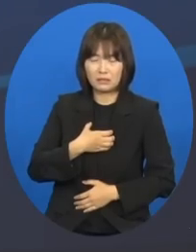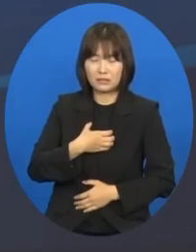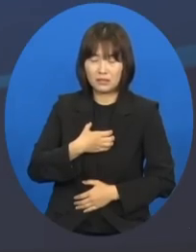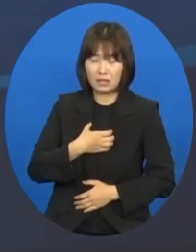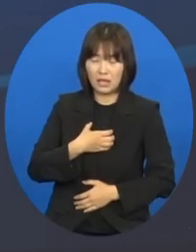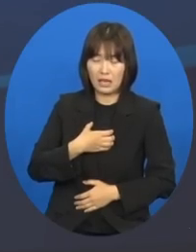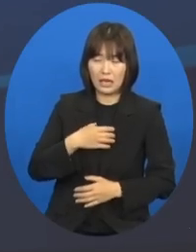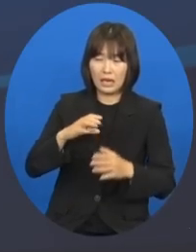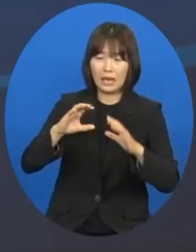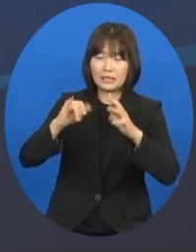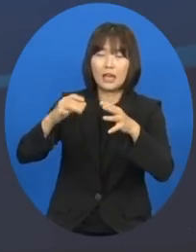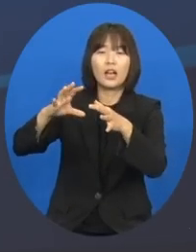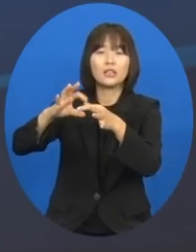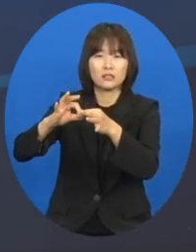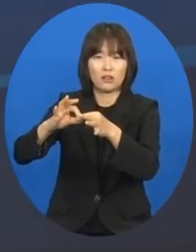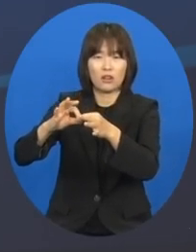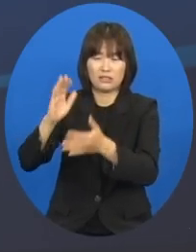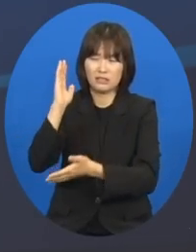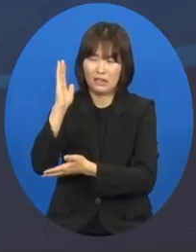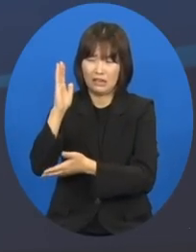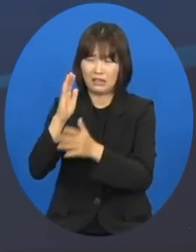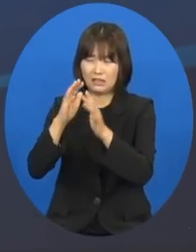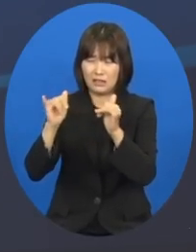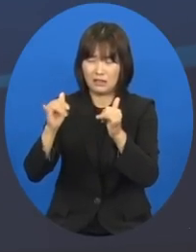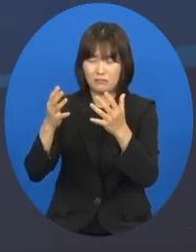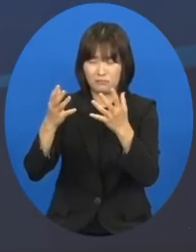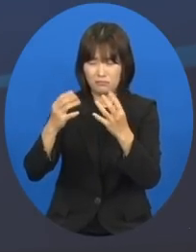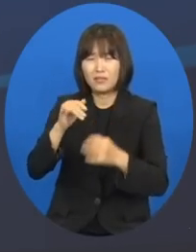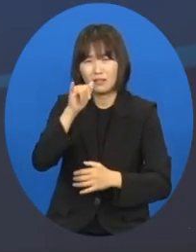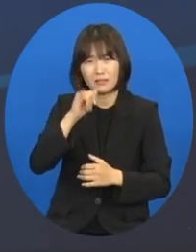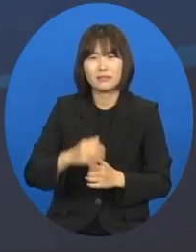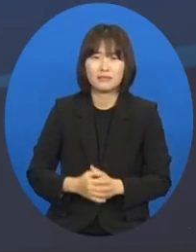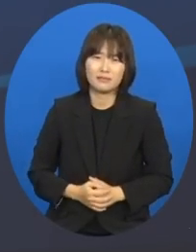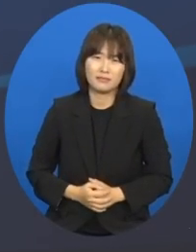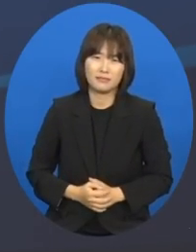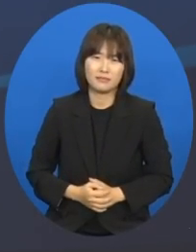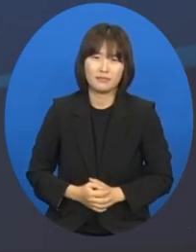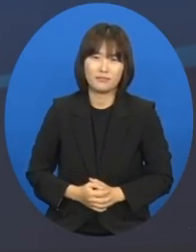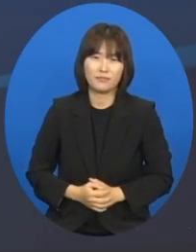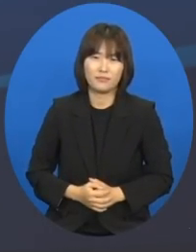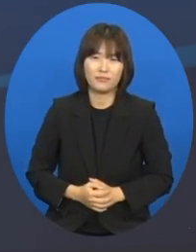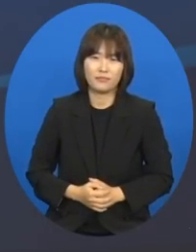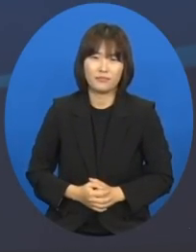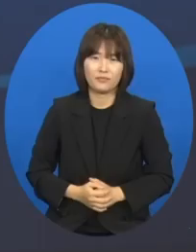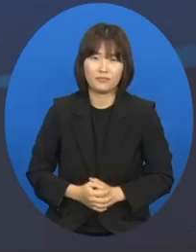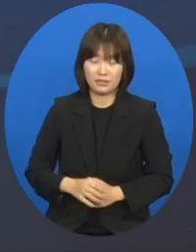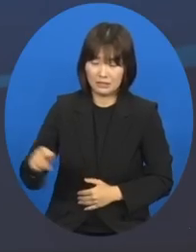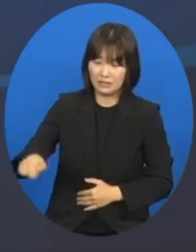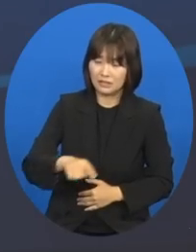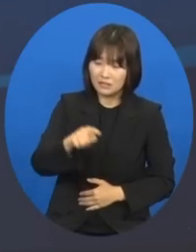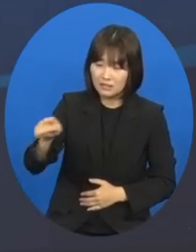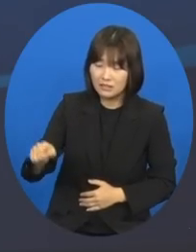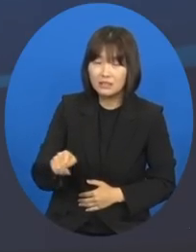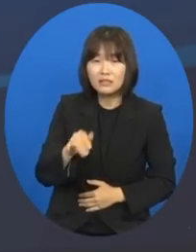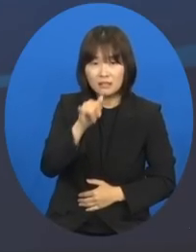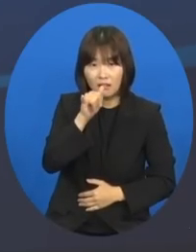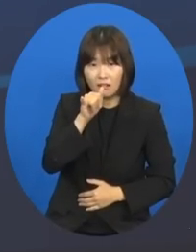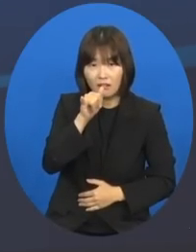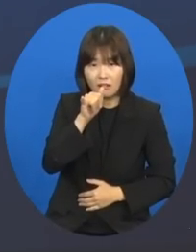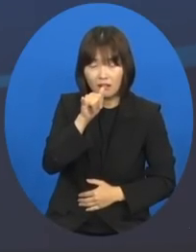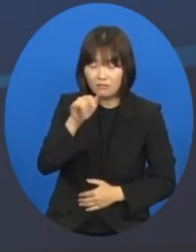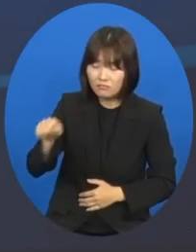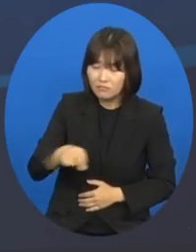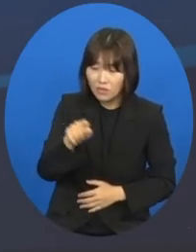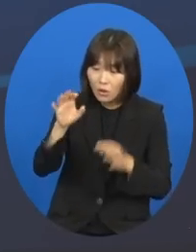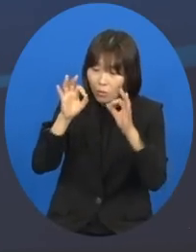교회에 다니는 사람들하고 용어가 다르신 분들 있잖아요 보케블러리가 다른 근데 그런 분들이 있는데 저는 그런 분들을 보면